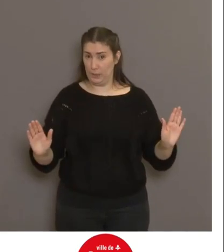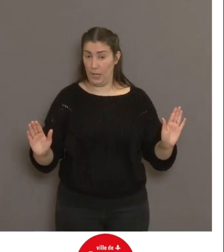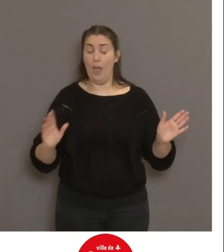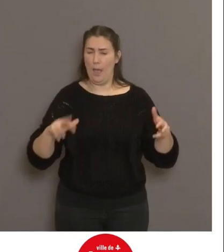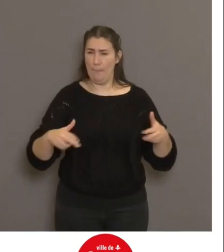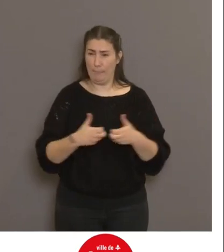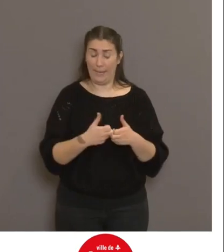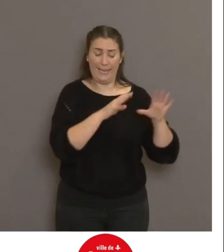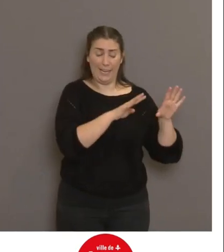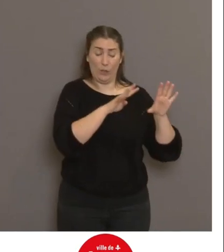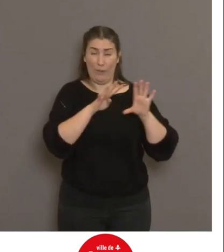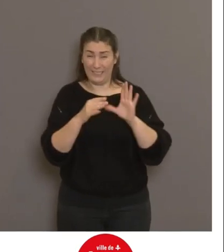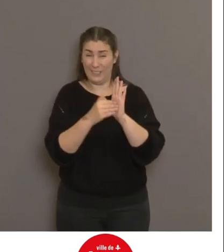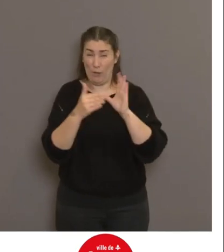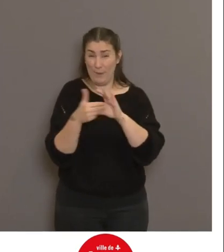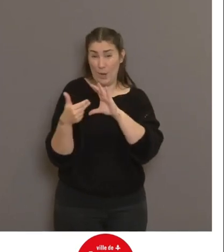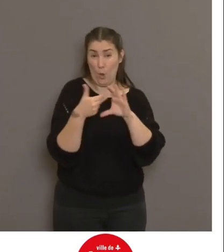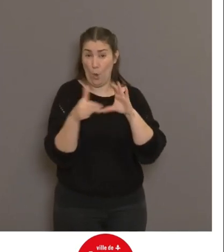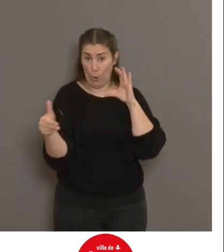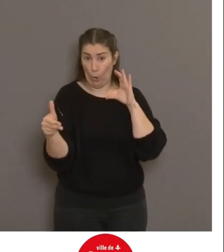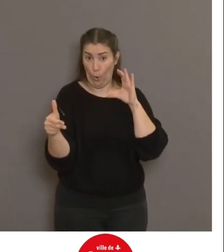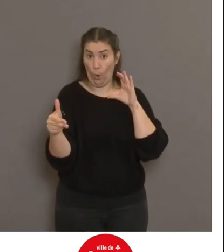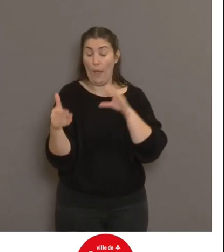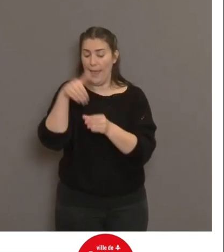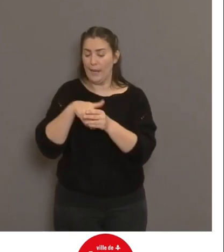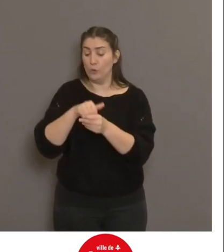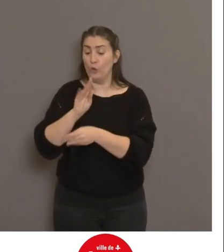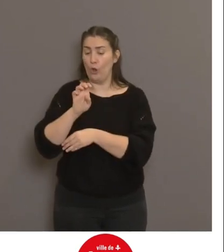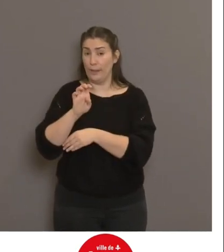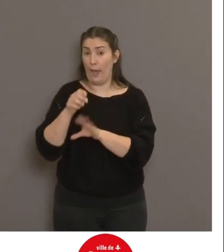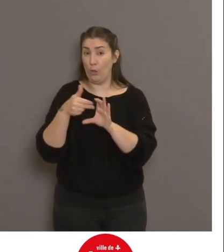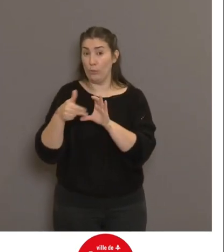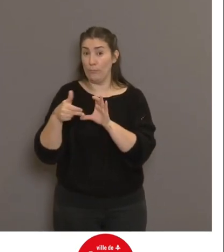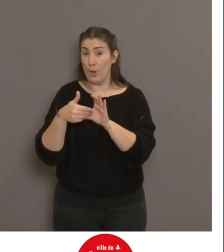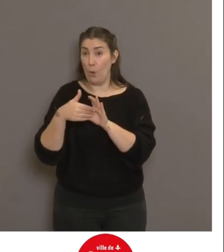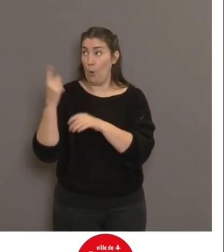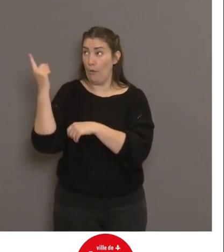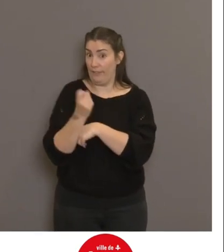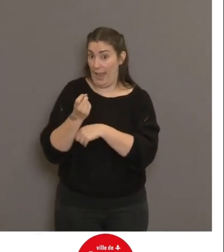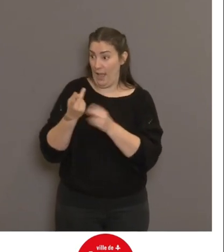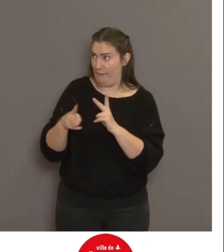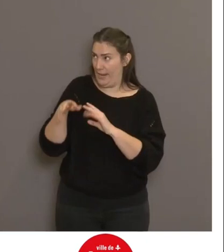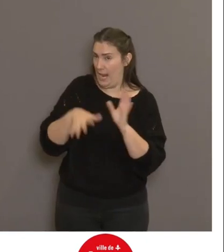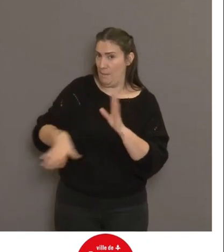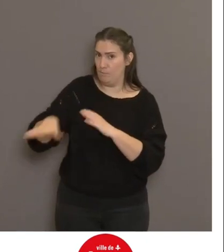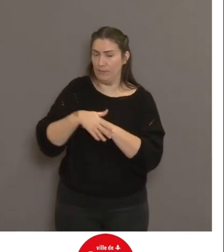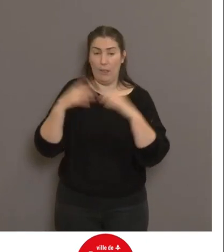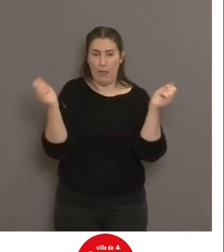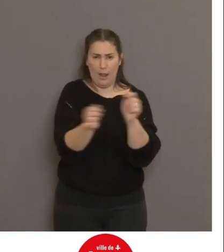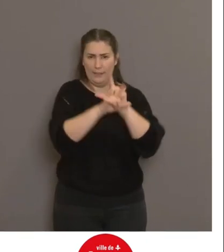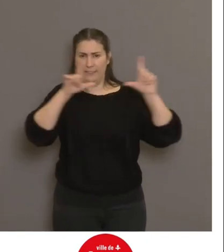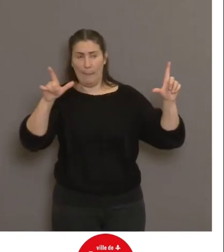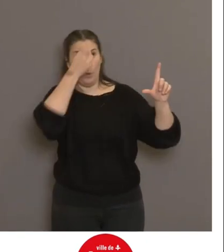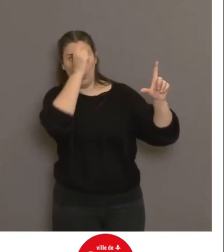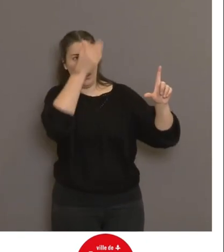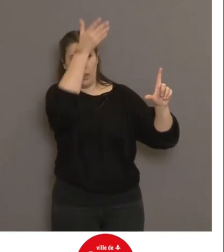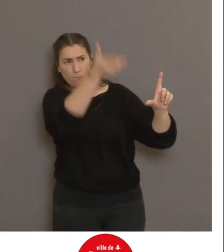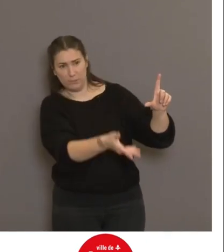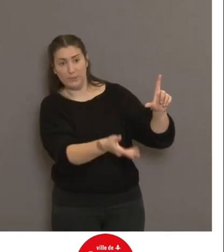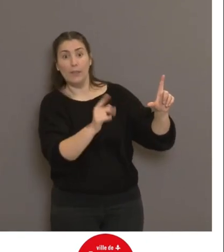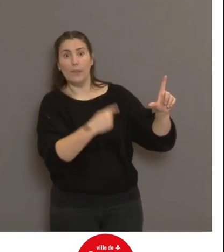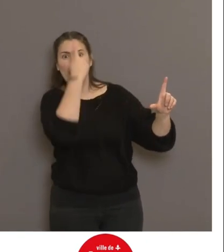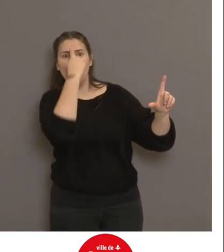99 000 euros, dont 40 000 euros, financés par notre commune. Ce tableau est le chaînon manquant de cette époque où les portraits